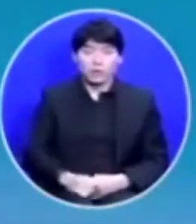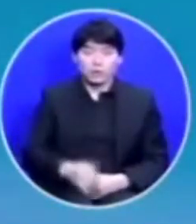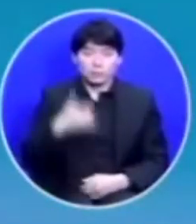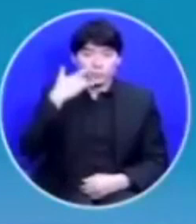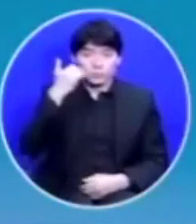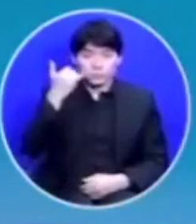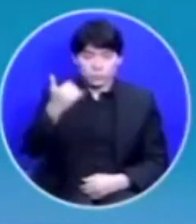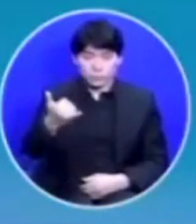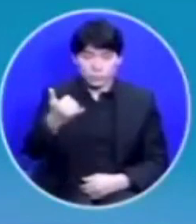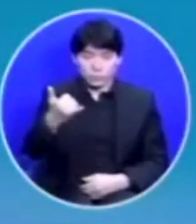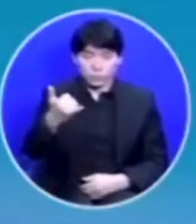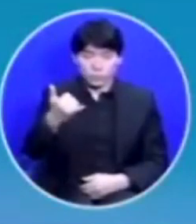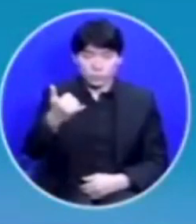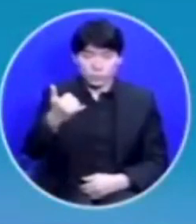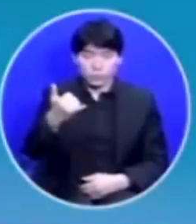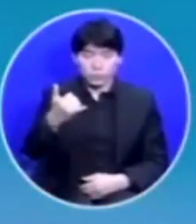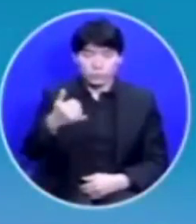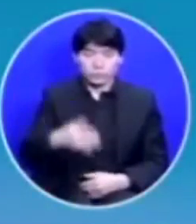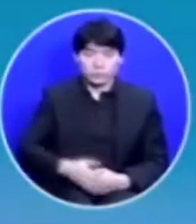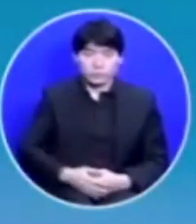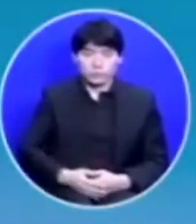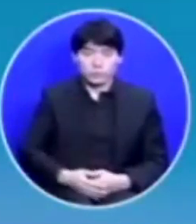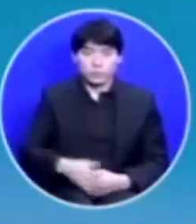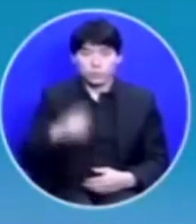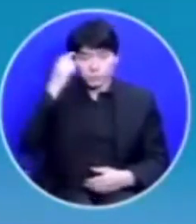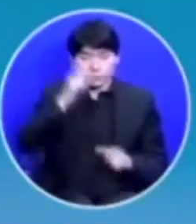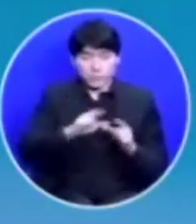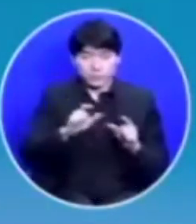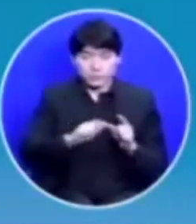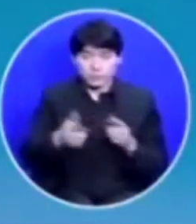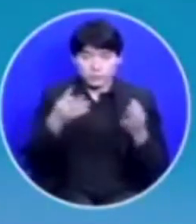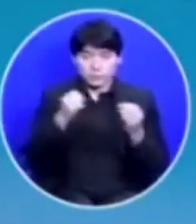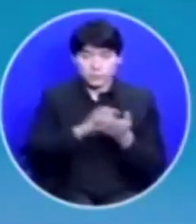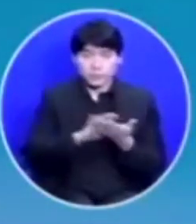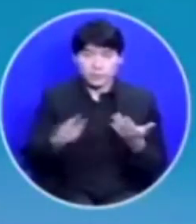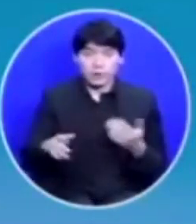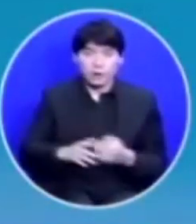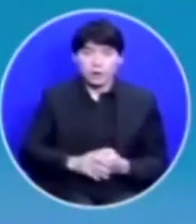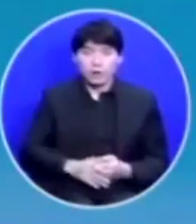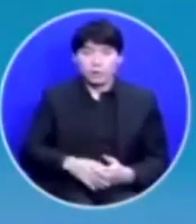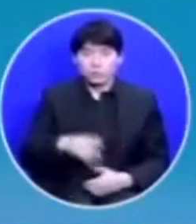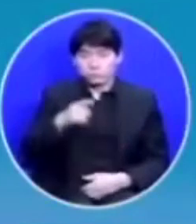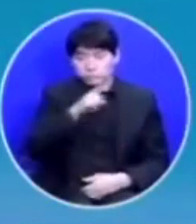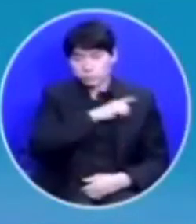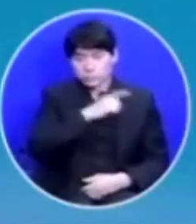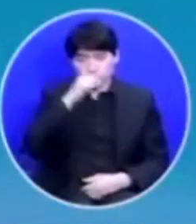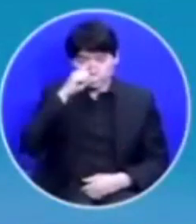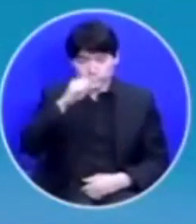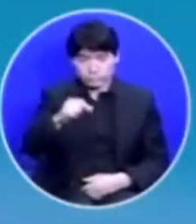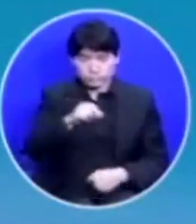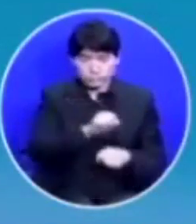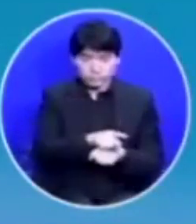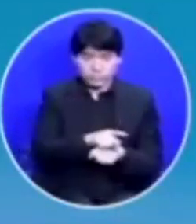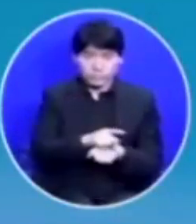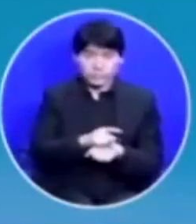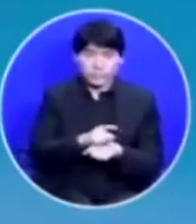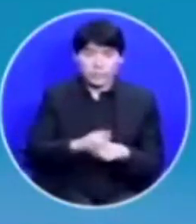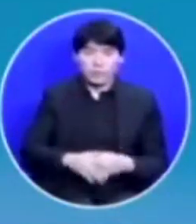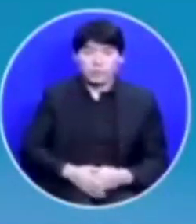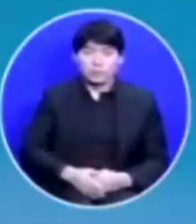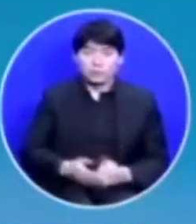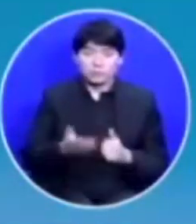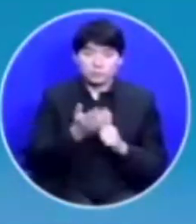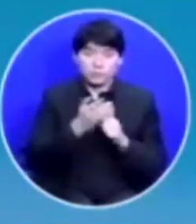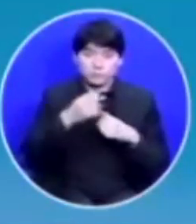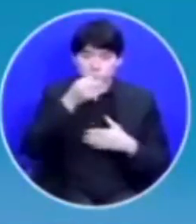딸 때문에 고민을 많이 했습니다 유난히 성격이 가 더럽고 고집도 세고 정말 키우기 힘든